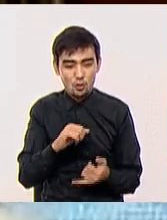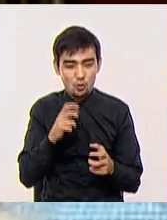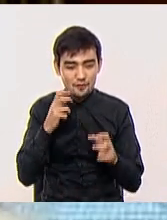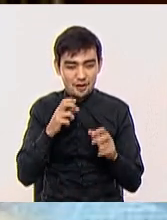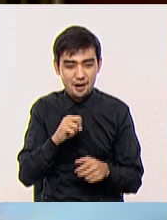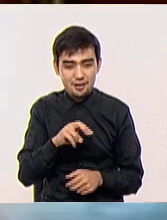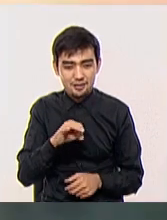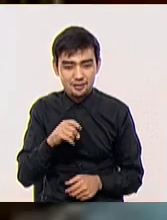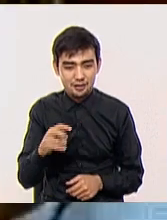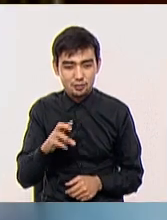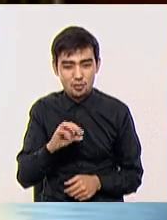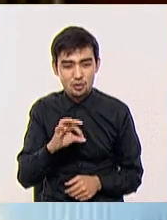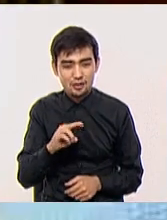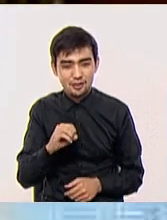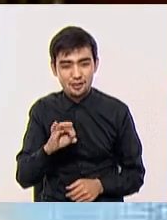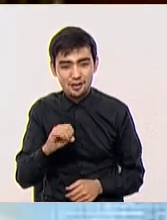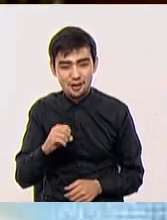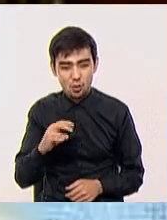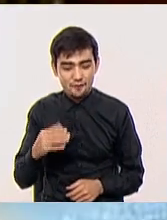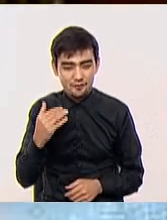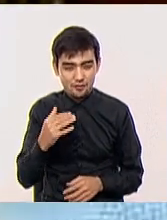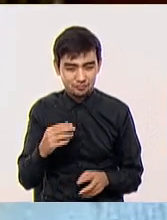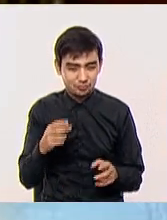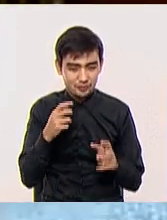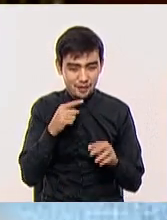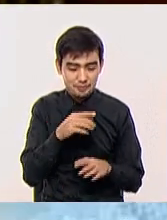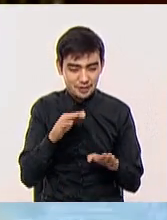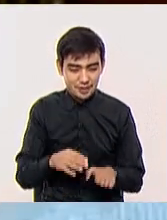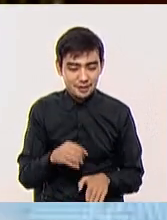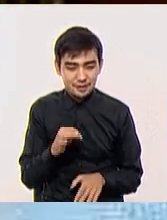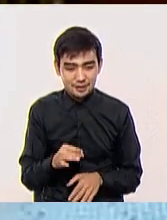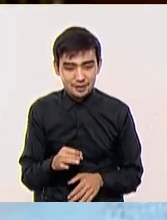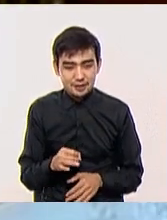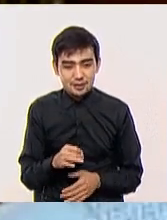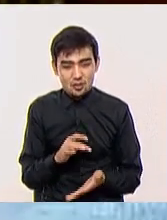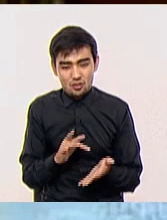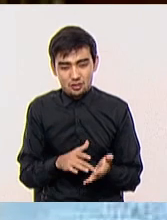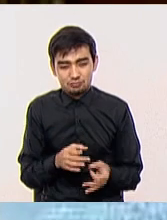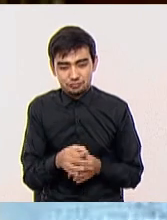университета Алихана Букиханова. Это такой для меня символический момент. Потом в ряде городов, там